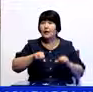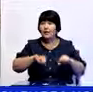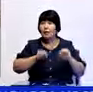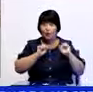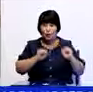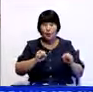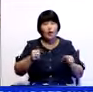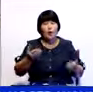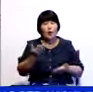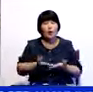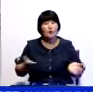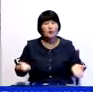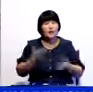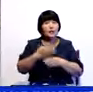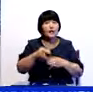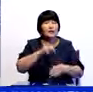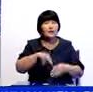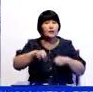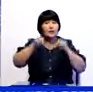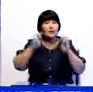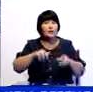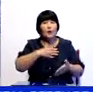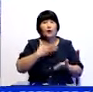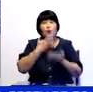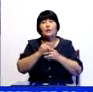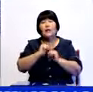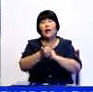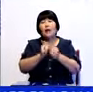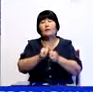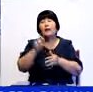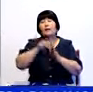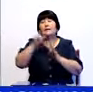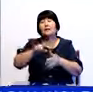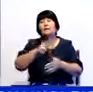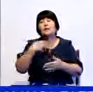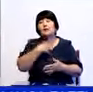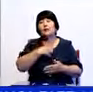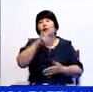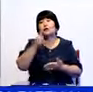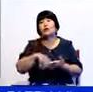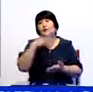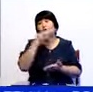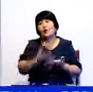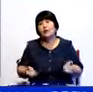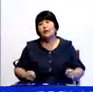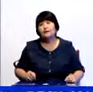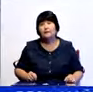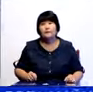мен көтермелеу саласындағы жұмыс тәжірибесімен өзара алмасып, сарапшылар туындаған сауалдарға жауап берді.